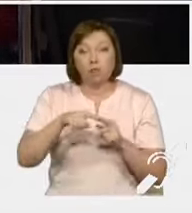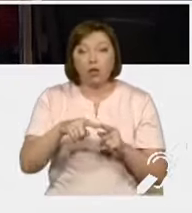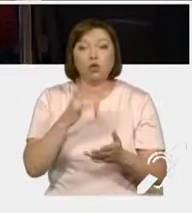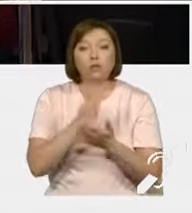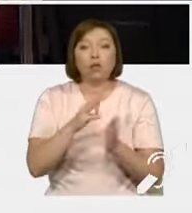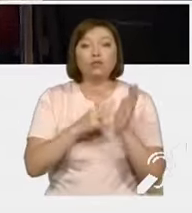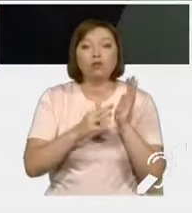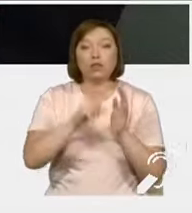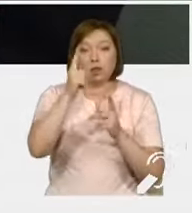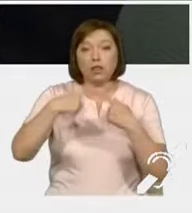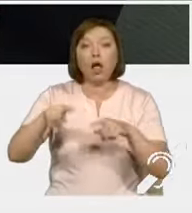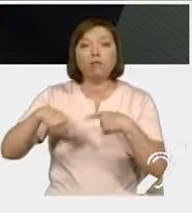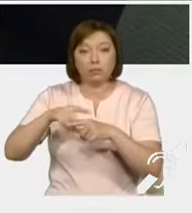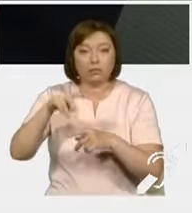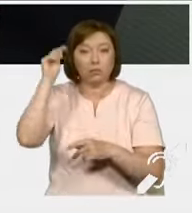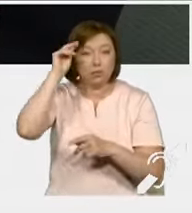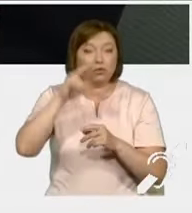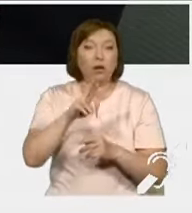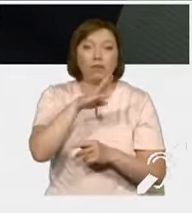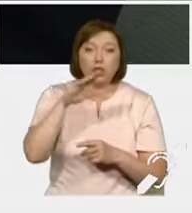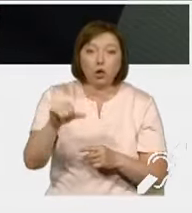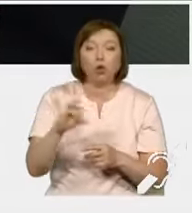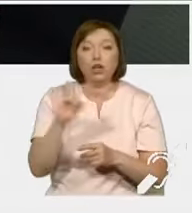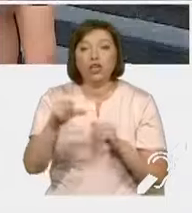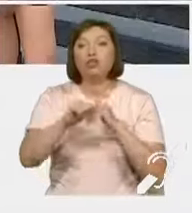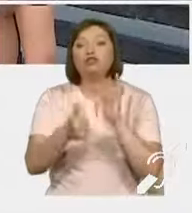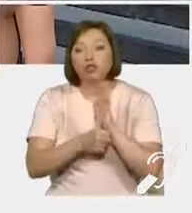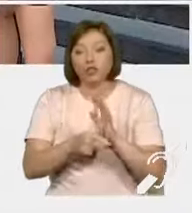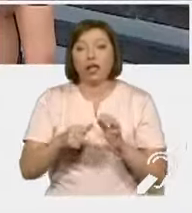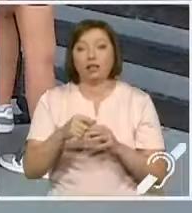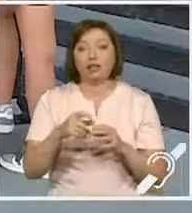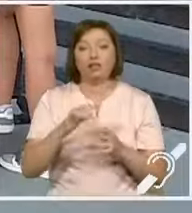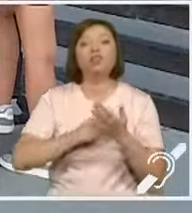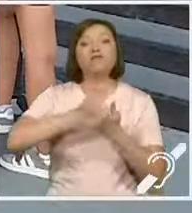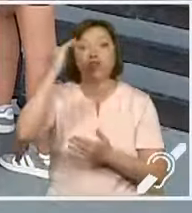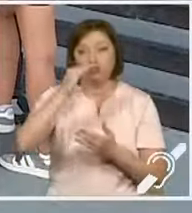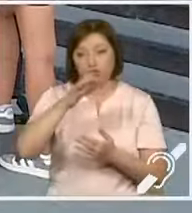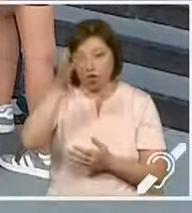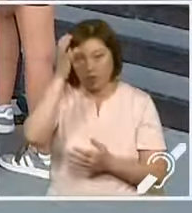funcționează 81 de instituții de învățământ profesional, tehnic și 16 de învățământ superior.